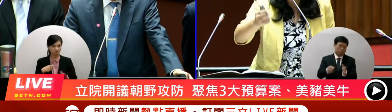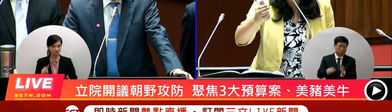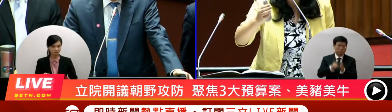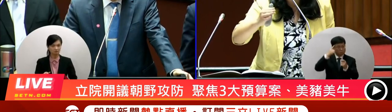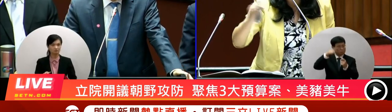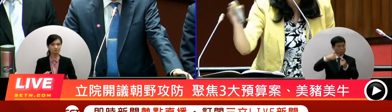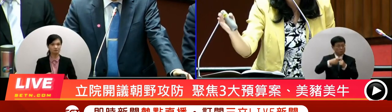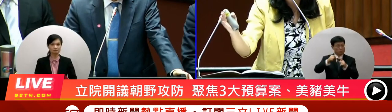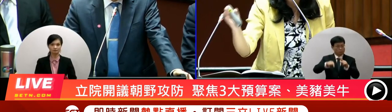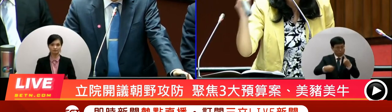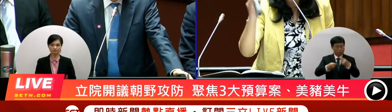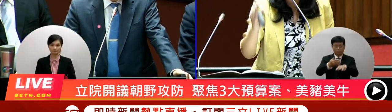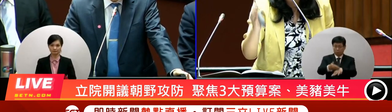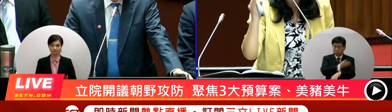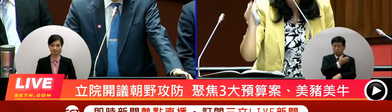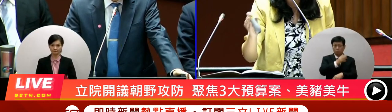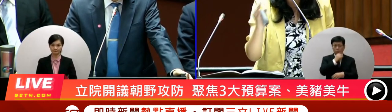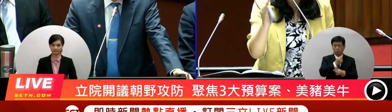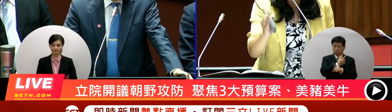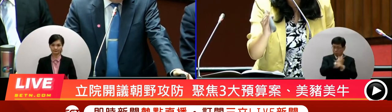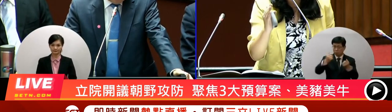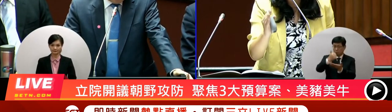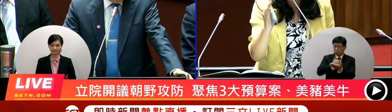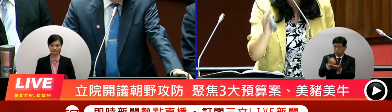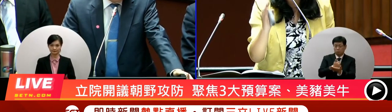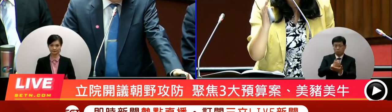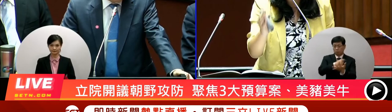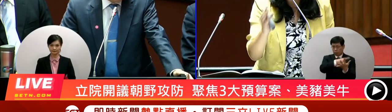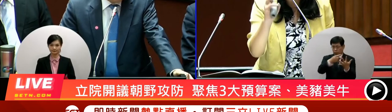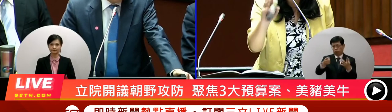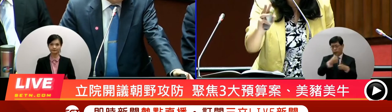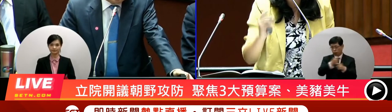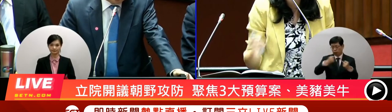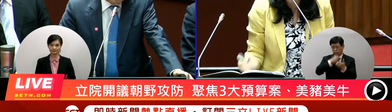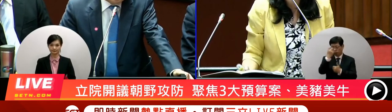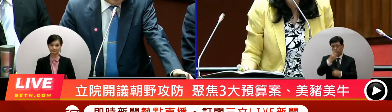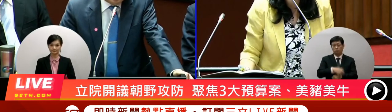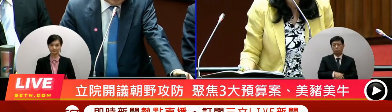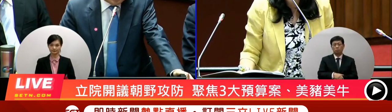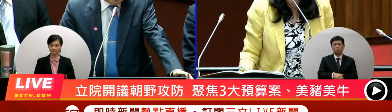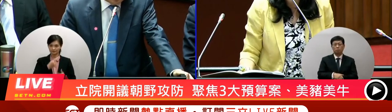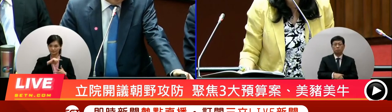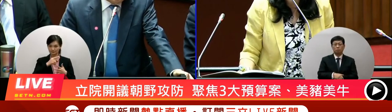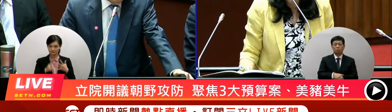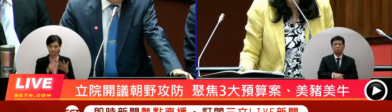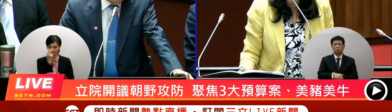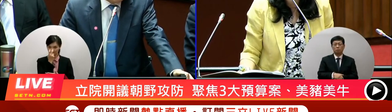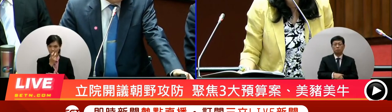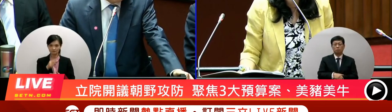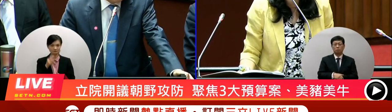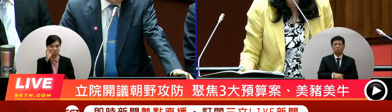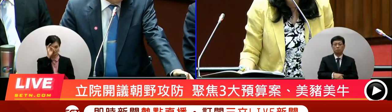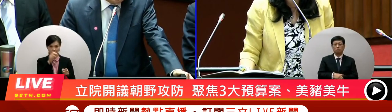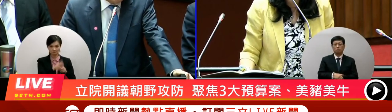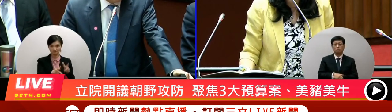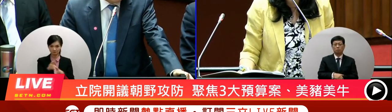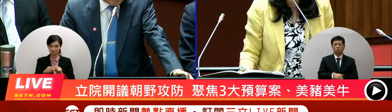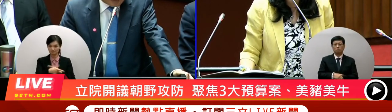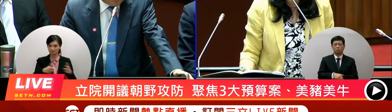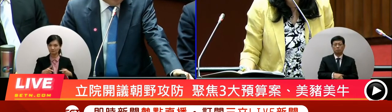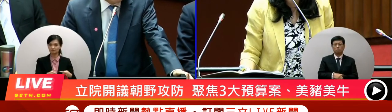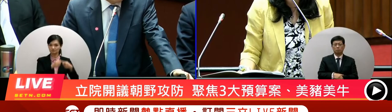年1月1号开始，每一个进口商进来的都要做逐批的 查验？我们对逐批查验就是你全部的厂商在做第一批、第